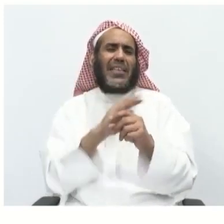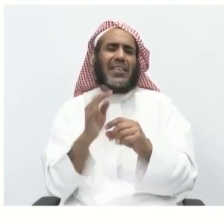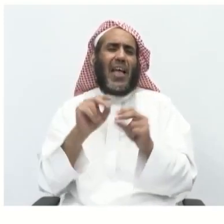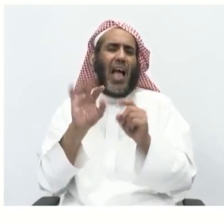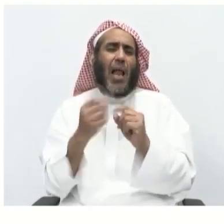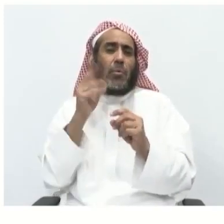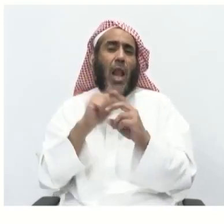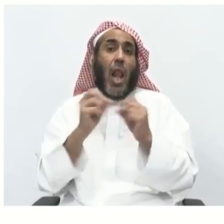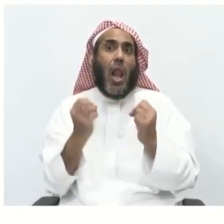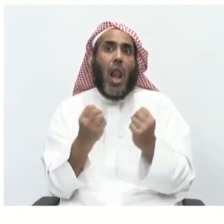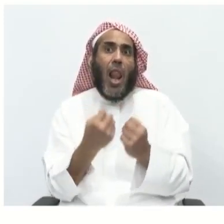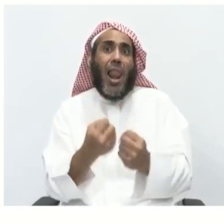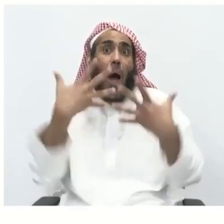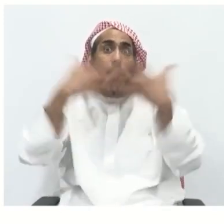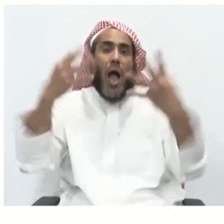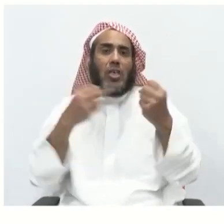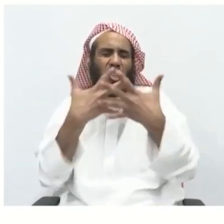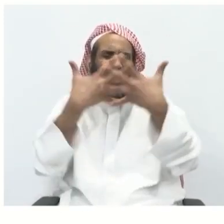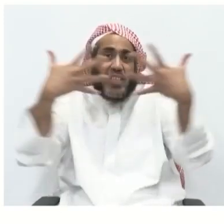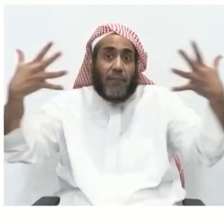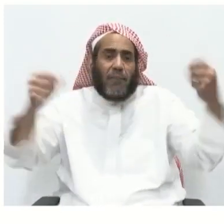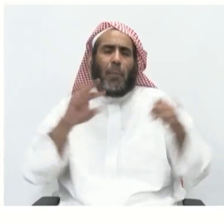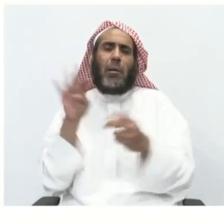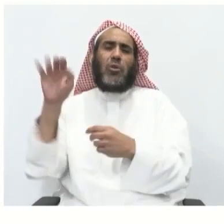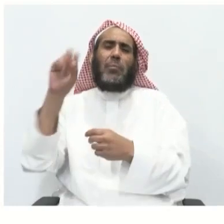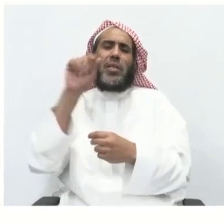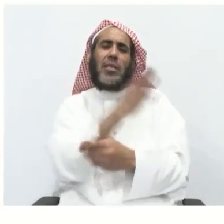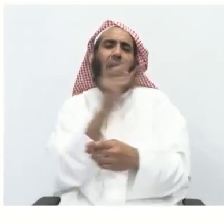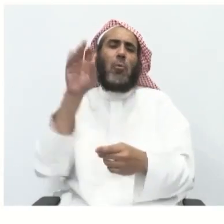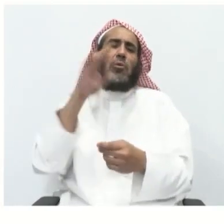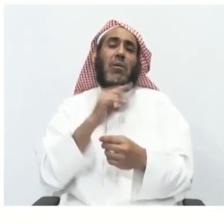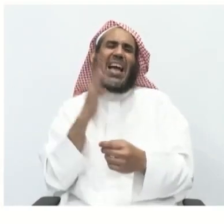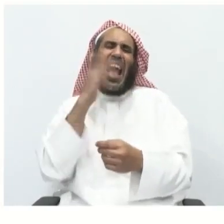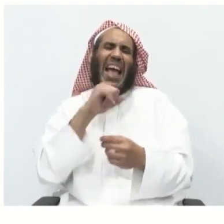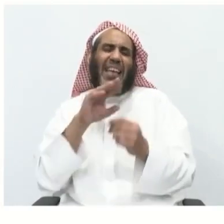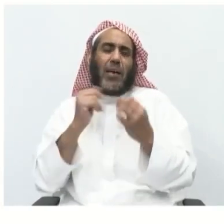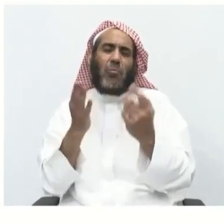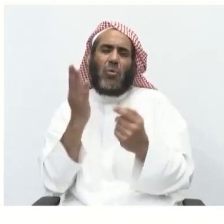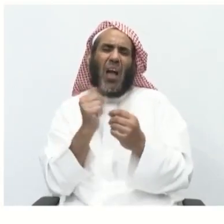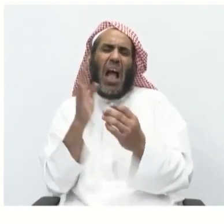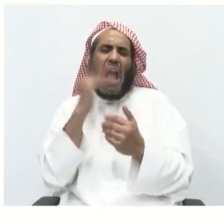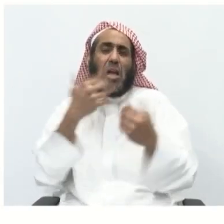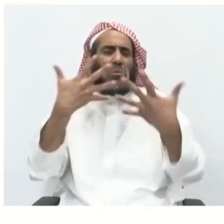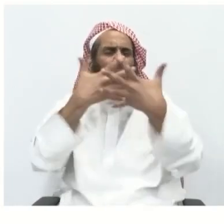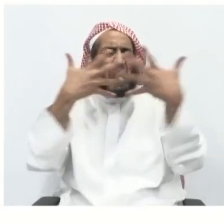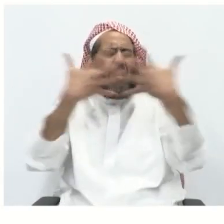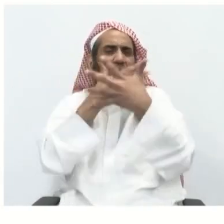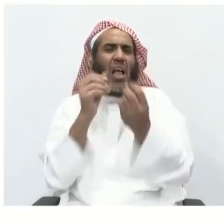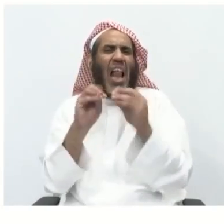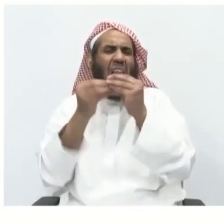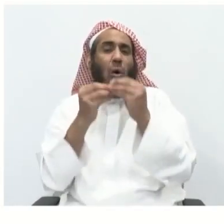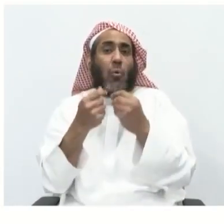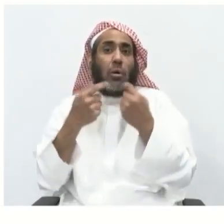المتميزه لامعه شفافه بينما بلورات كبريتات المغنيسيوم غير المتميز غير شفافه وذات لون ابيض